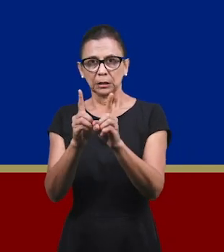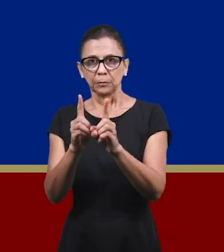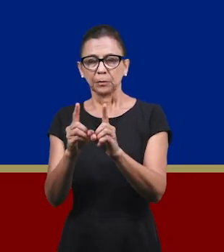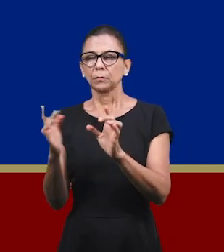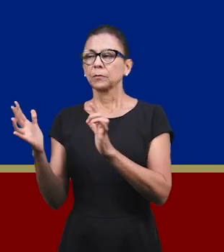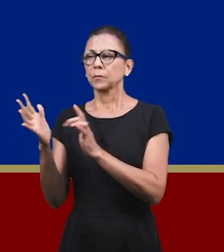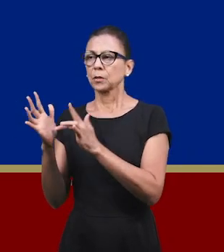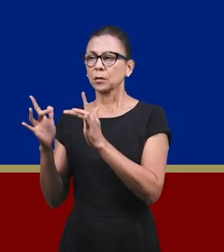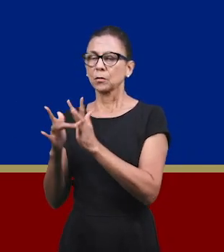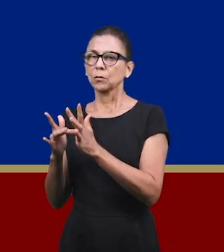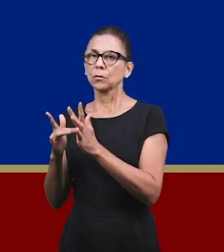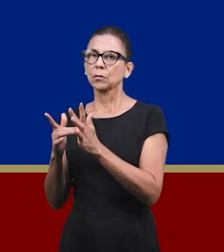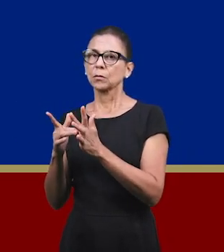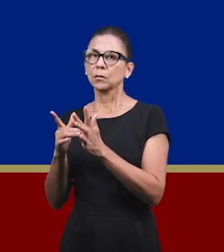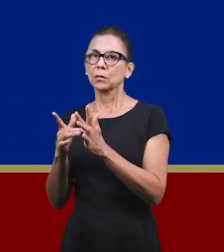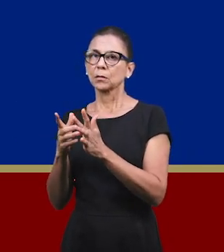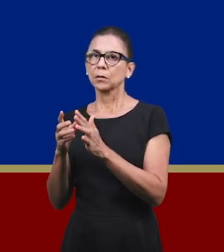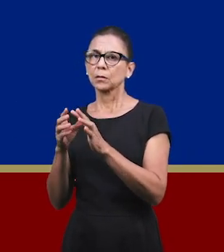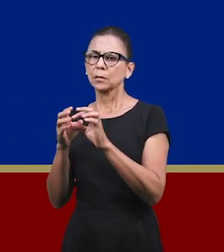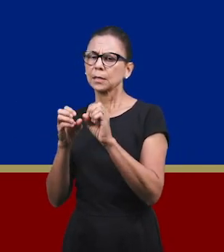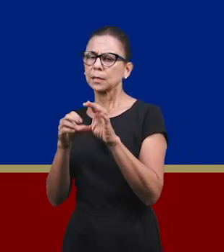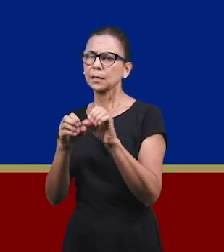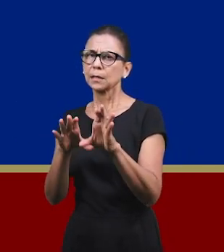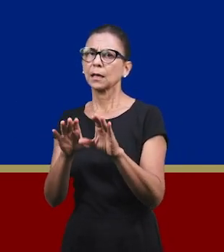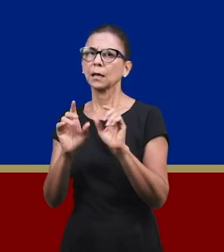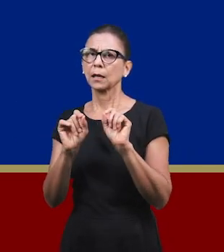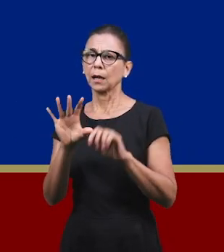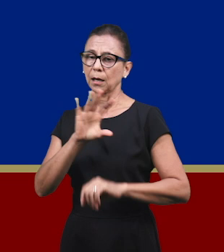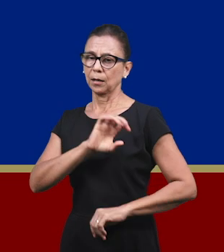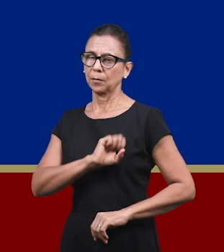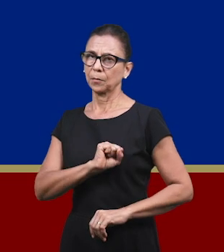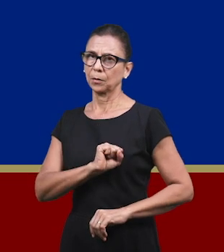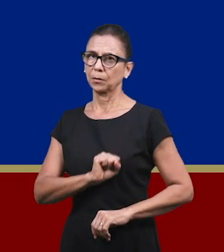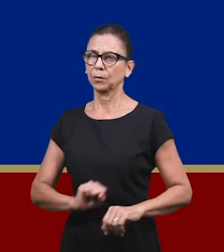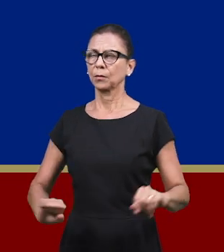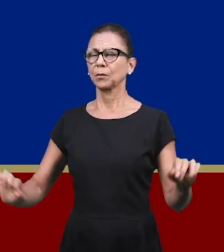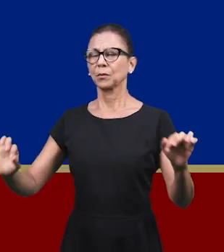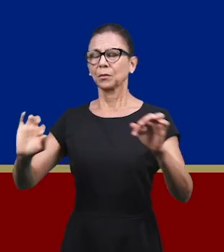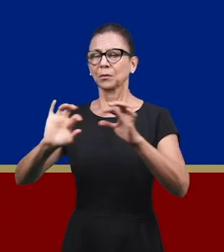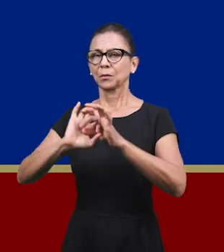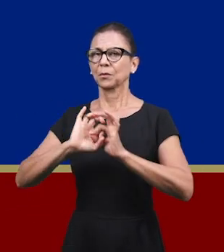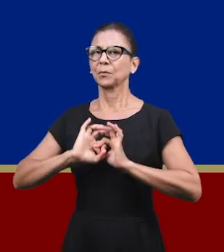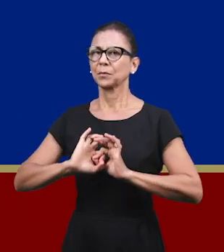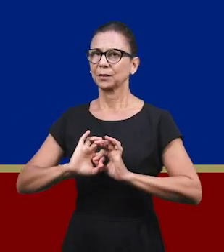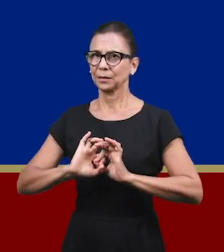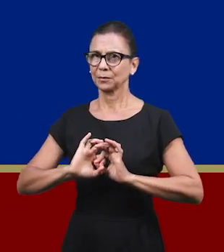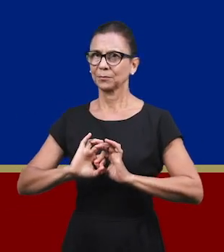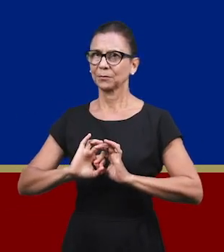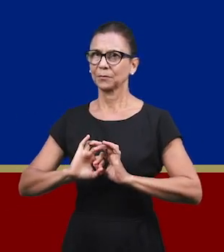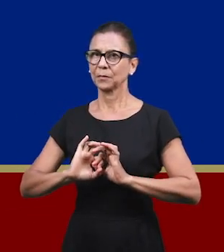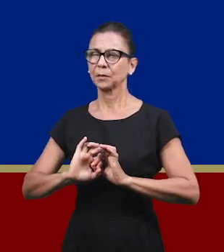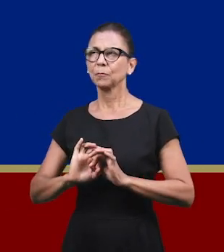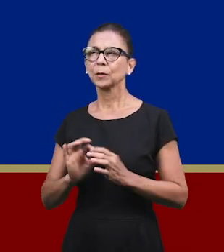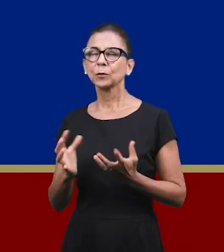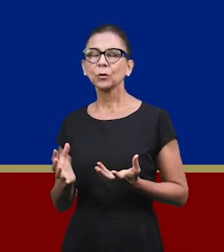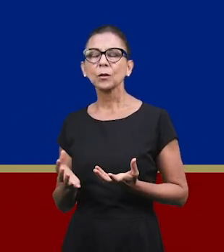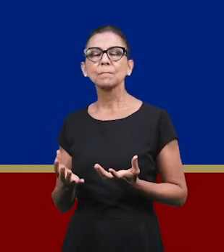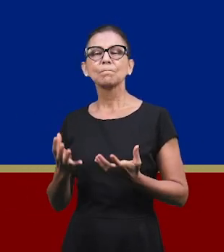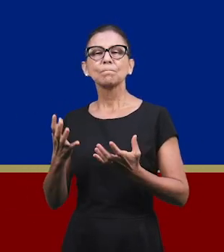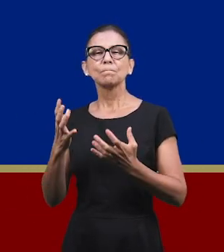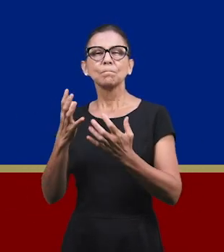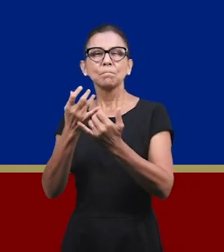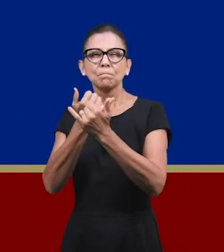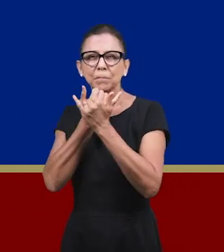Gerais. Elle a écrit « Jésus voulait enseigner aux disciples sur l'amour et